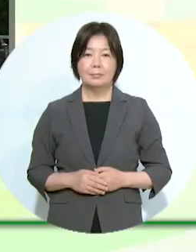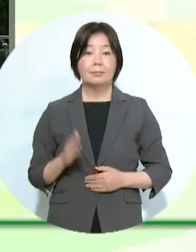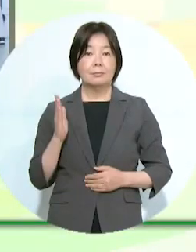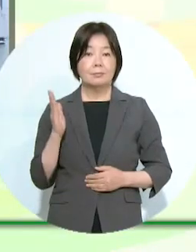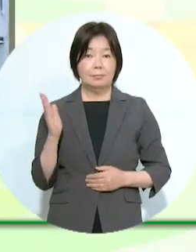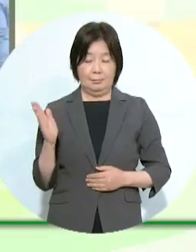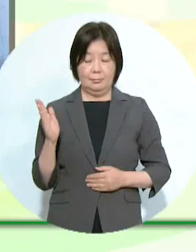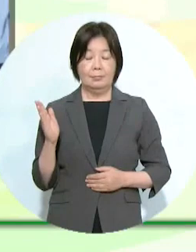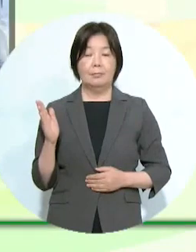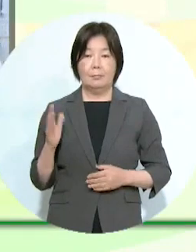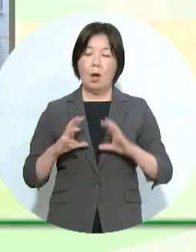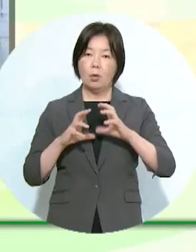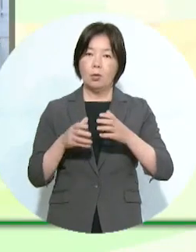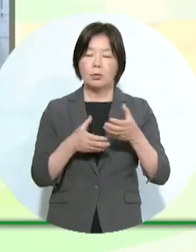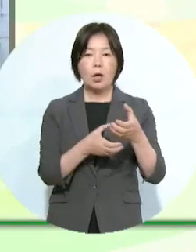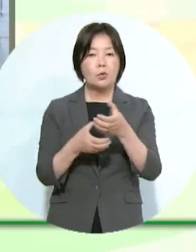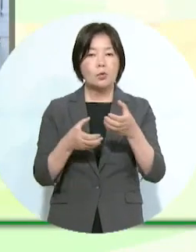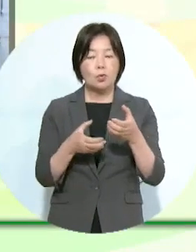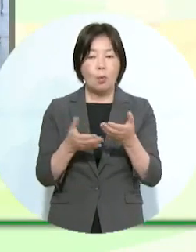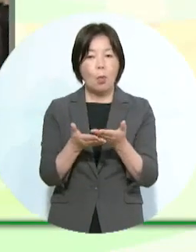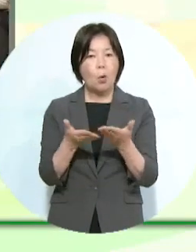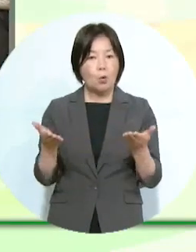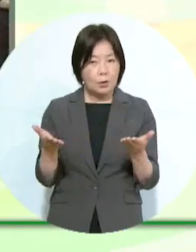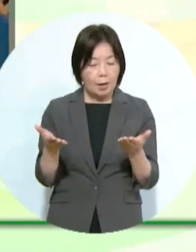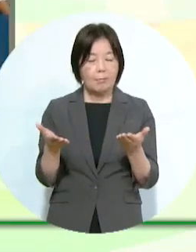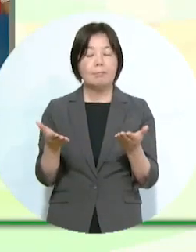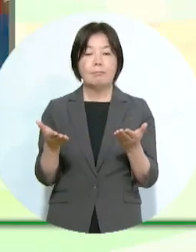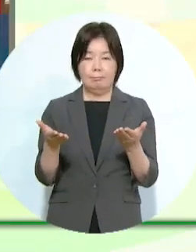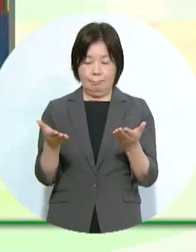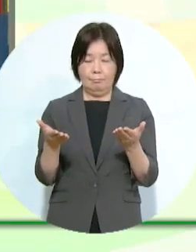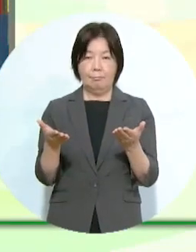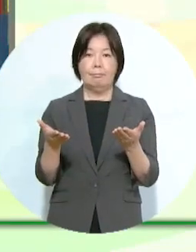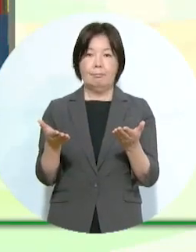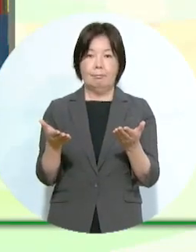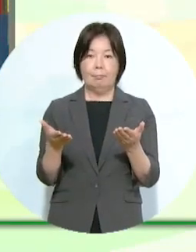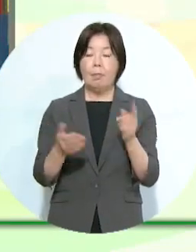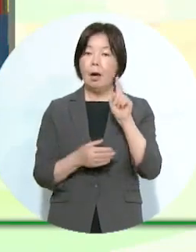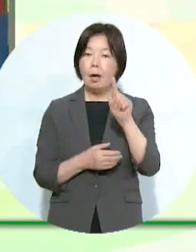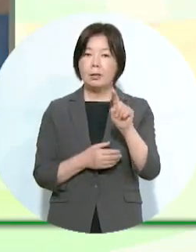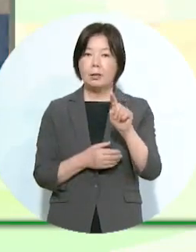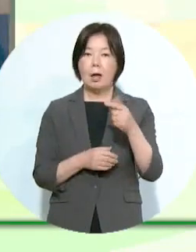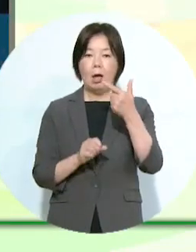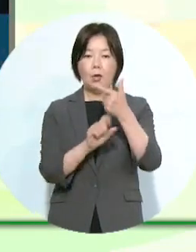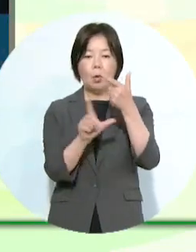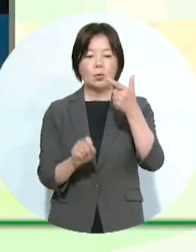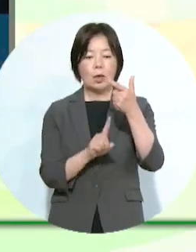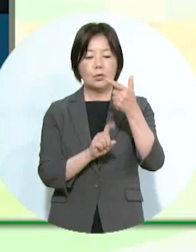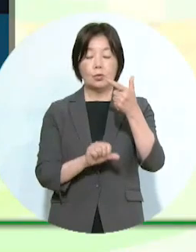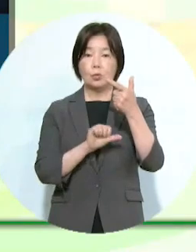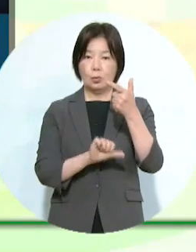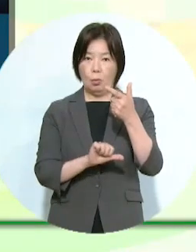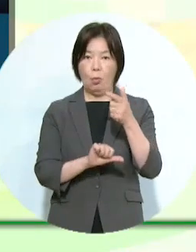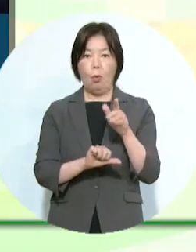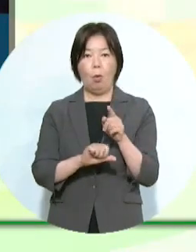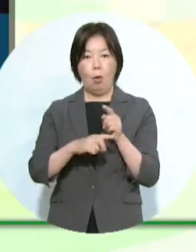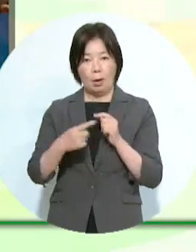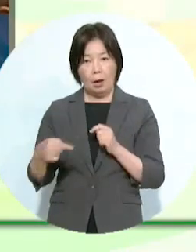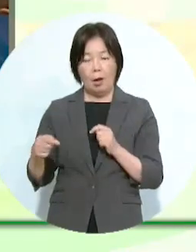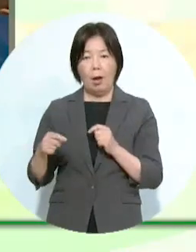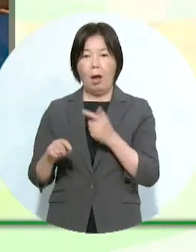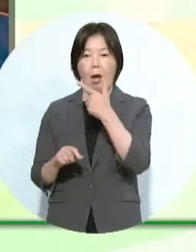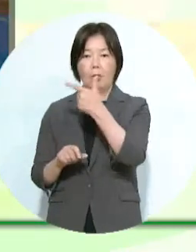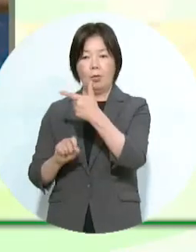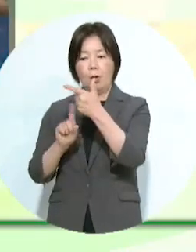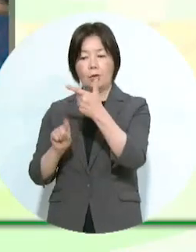東京国際消防防災展2023は、明日15日木曜日から18日